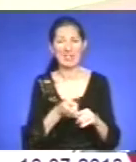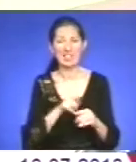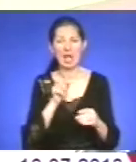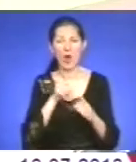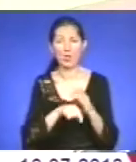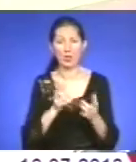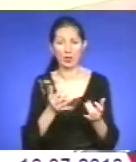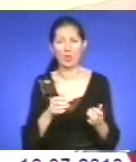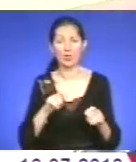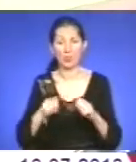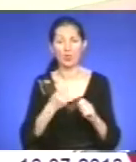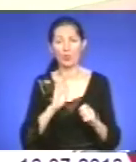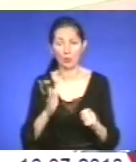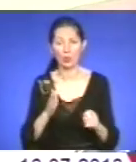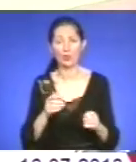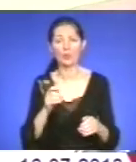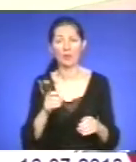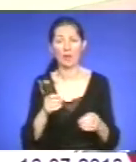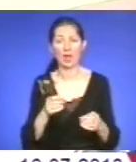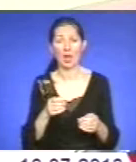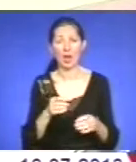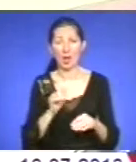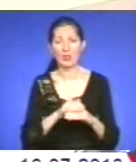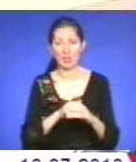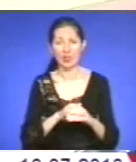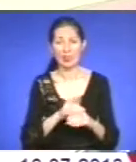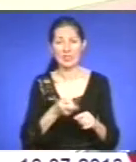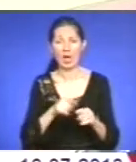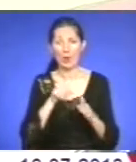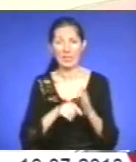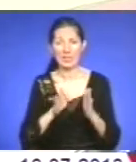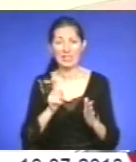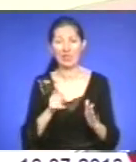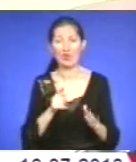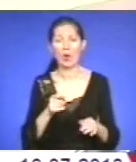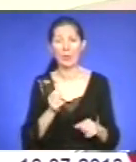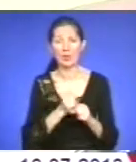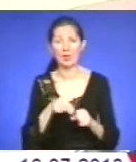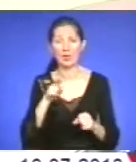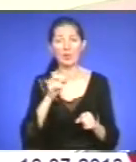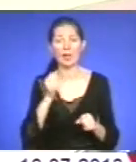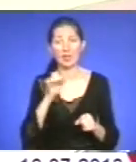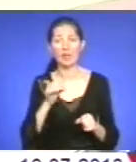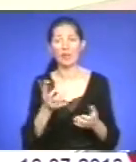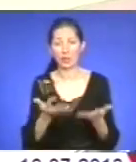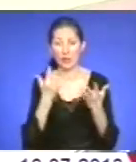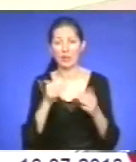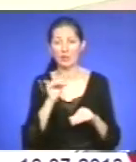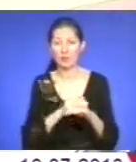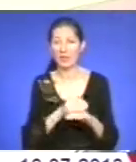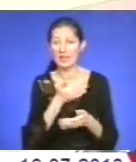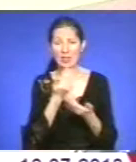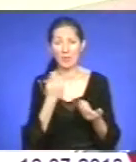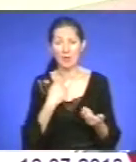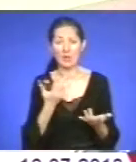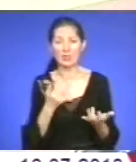допущено. Це те, що працівники ДАІ виявили і зафіксували. Немає в нас достатньо чоловік, людей, які би могли стояти на кожному